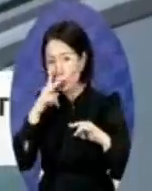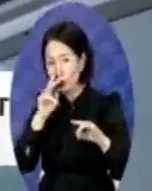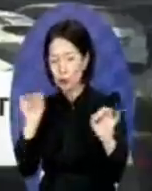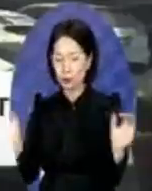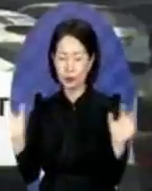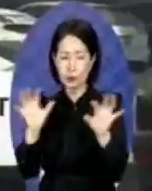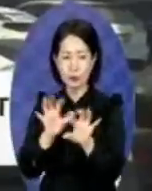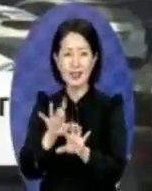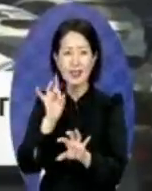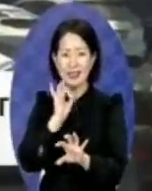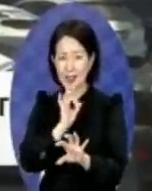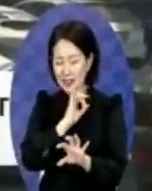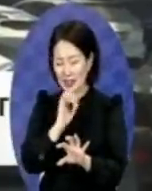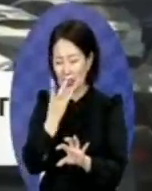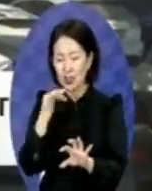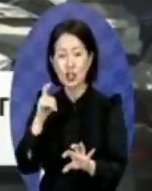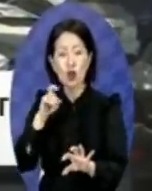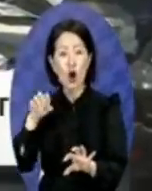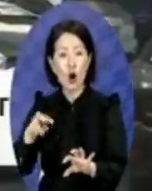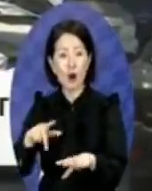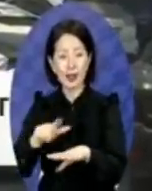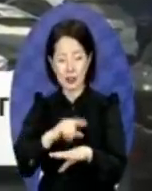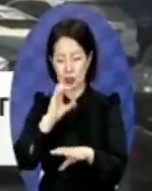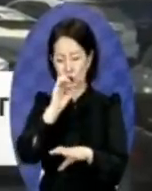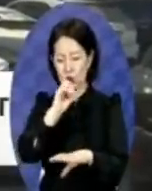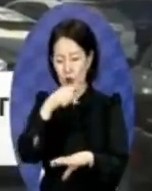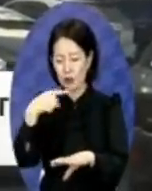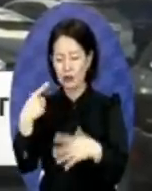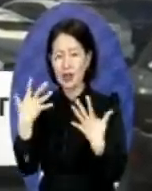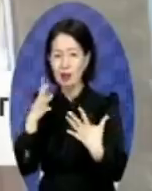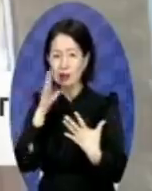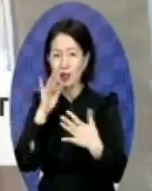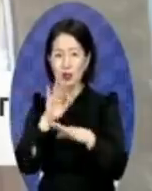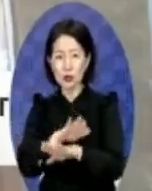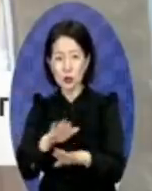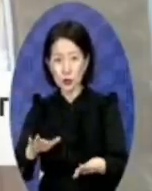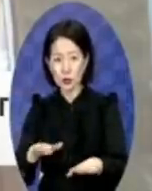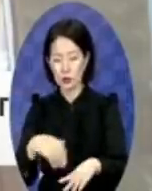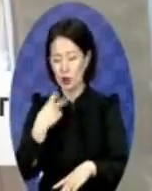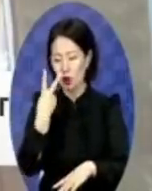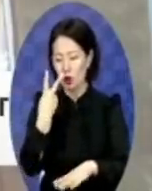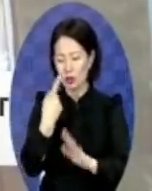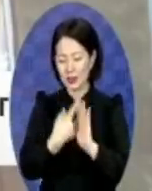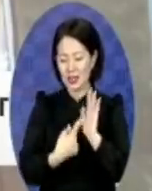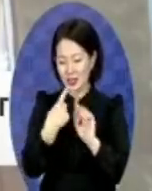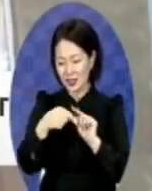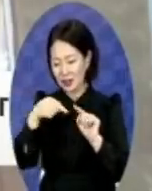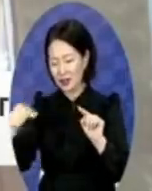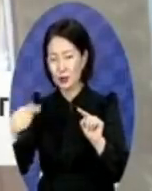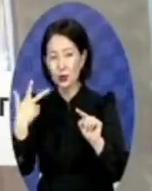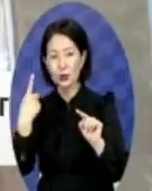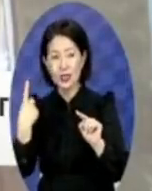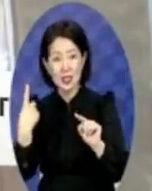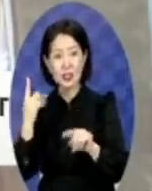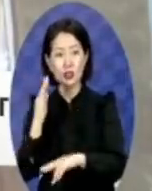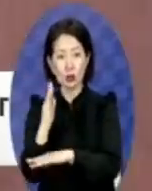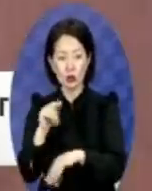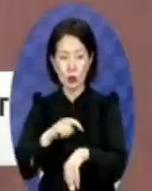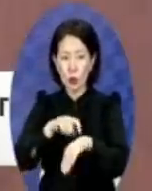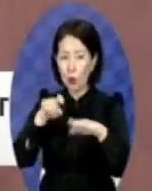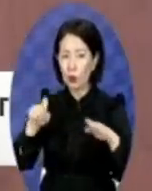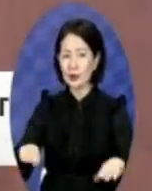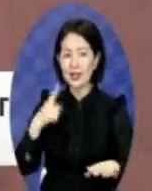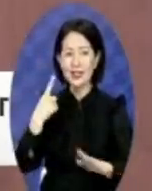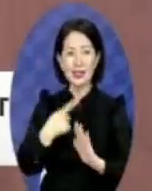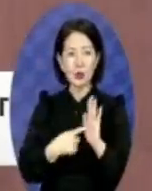болон ресторан нийтийн хоолны газарт 0-10 насны хүүхдийг 2-р сарын 1-ээс 3-р сарын 1-ний өдөр хүртэл 1